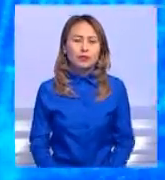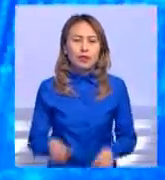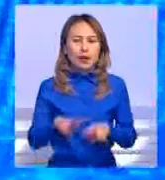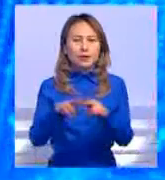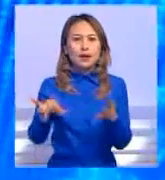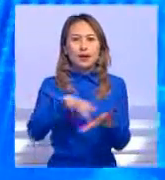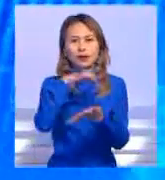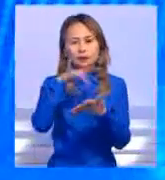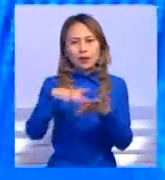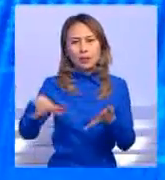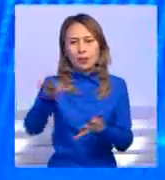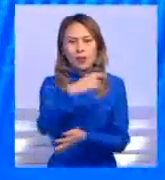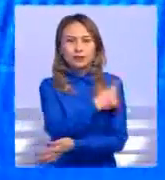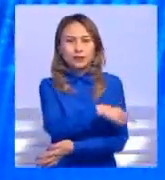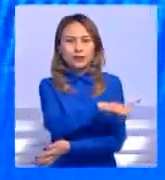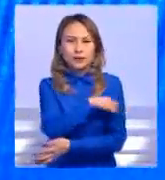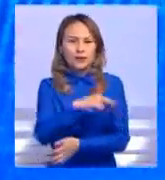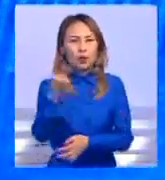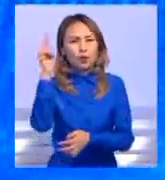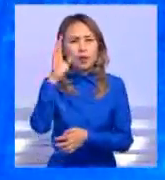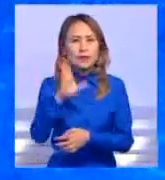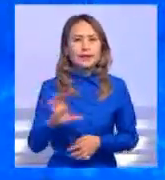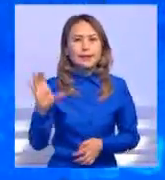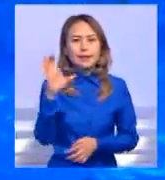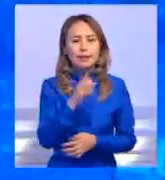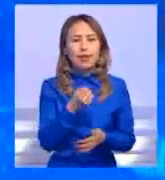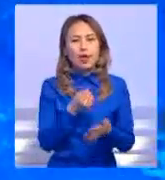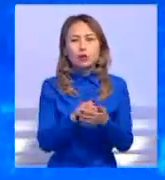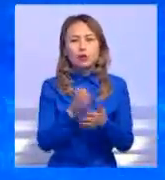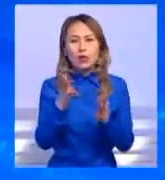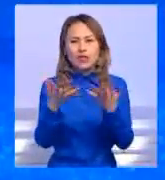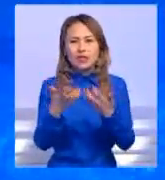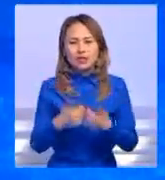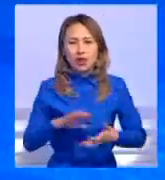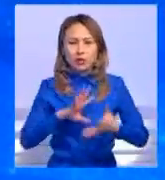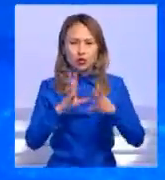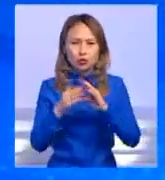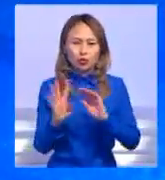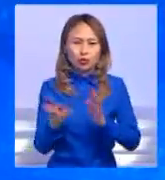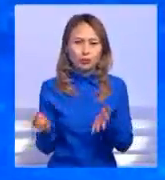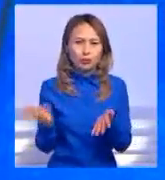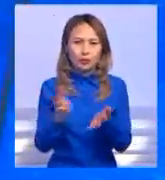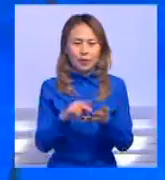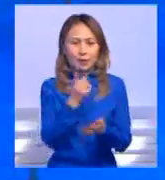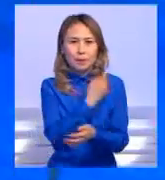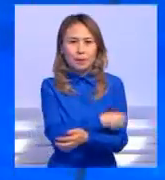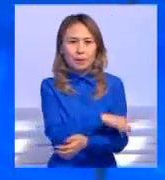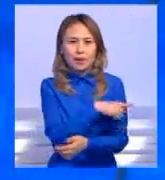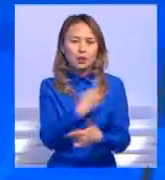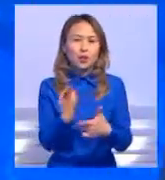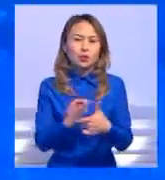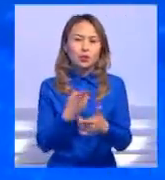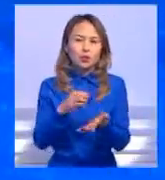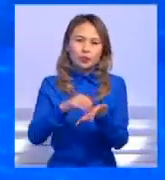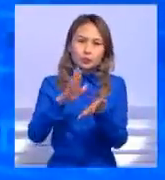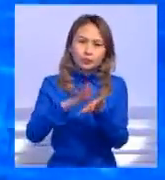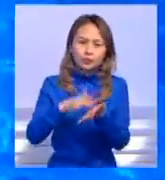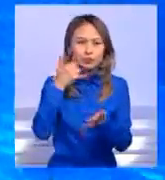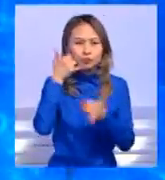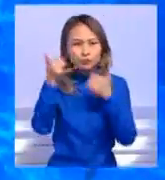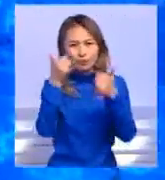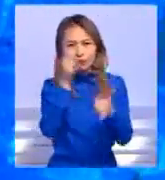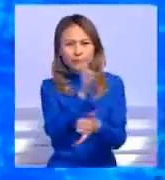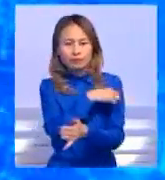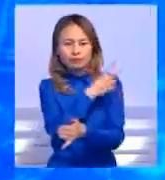Астана қаласындағы барлық медициналық мекеме қыркүйек айына дейін цифрлы ақпараттық жүйеге көшеді. Емхана қабылдауына жазылу, түрлі